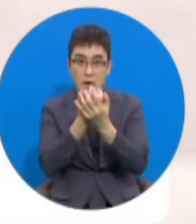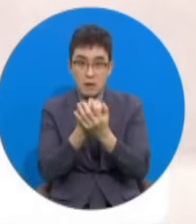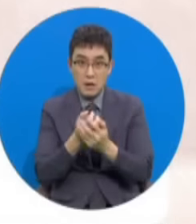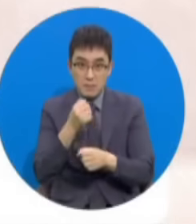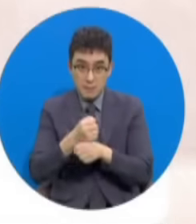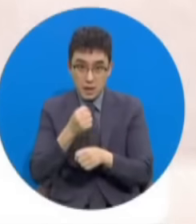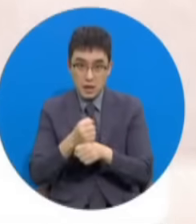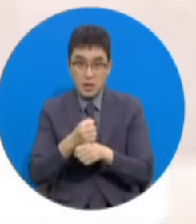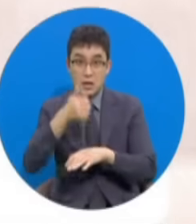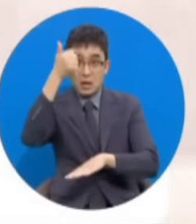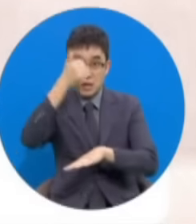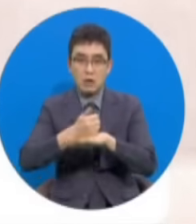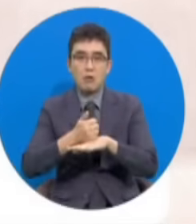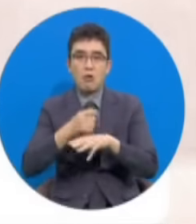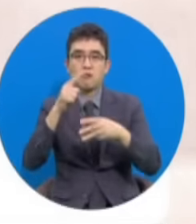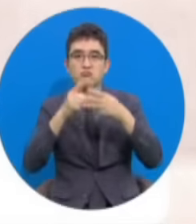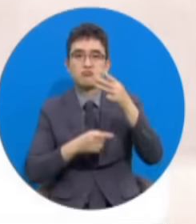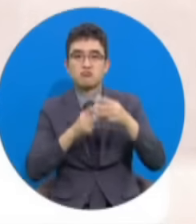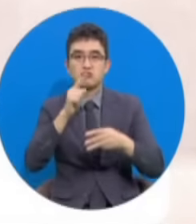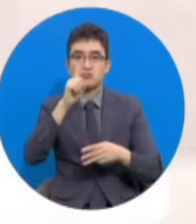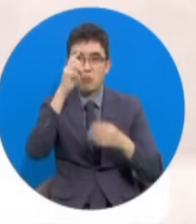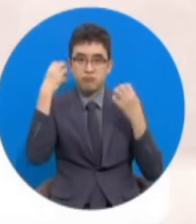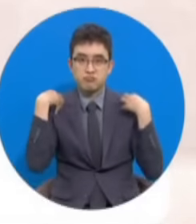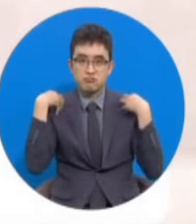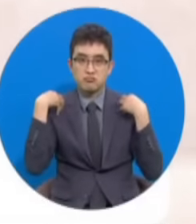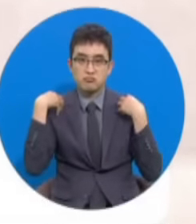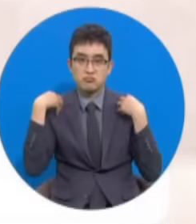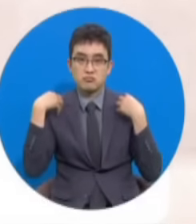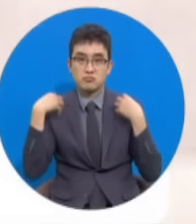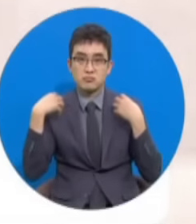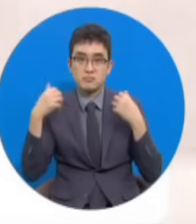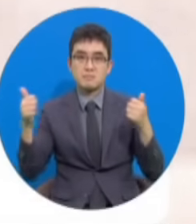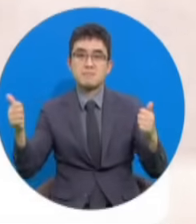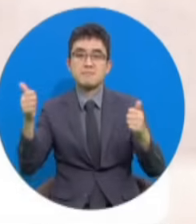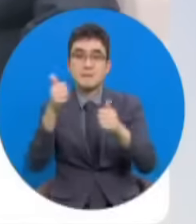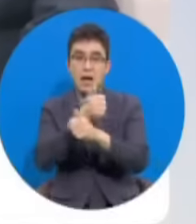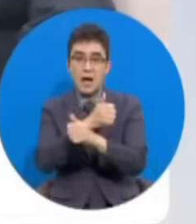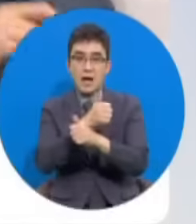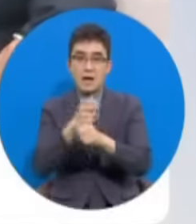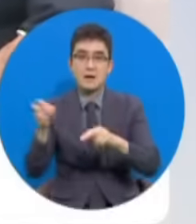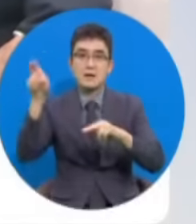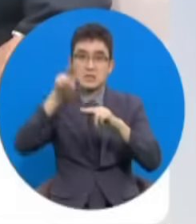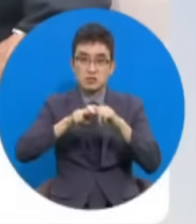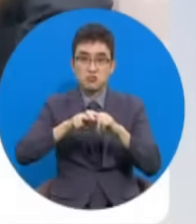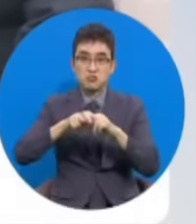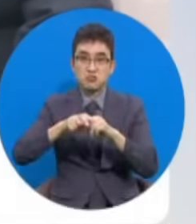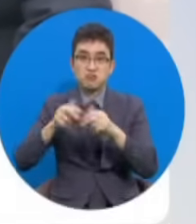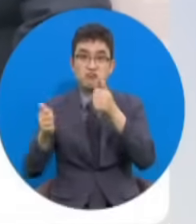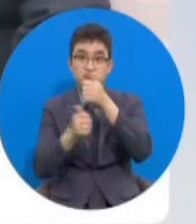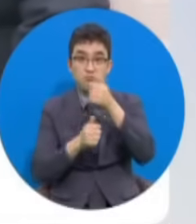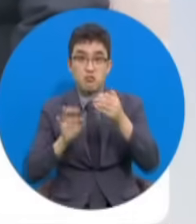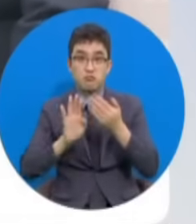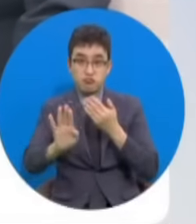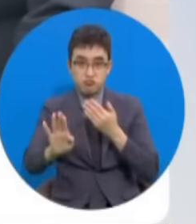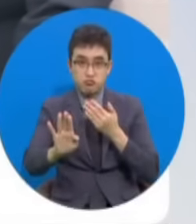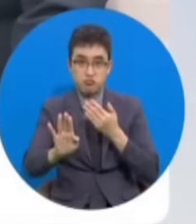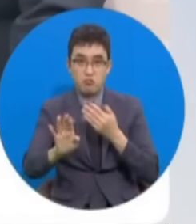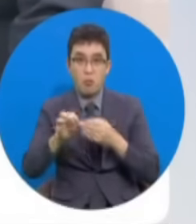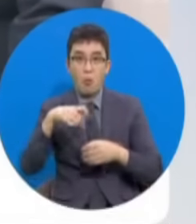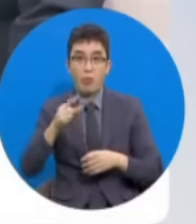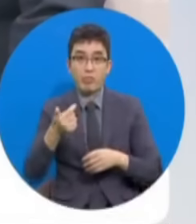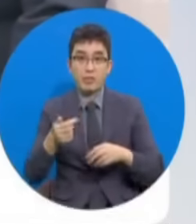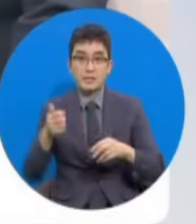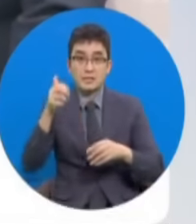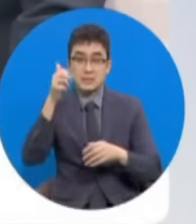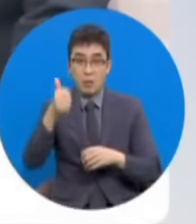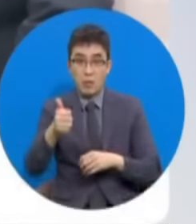시점이 공교롭게도 윤석열 정부 인수위 이후 또 원희룡 장관이 취임 이후에 이게 나왔다는